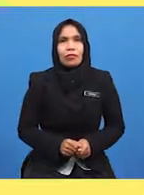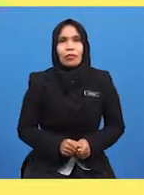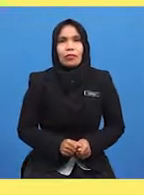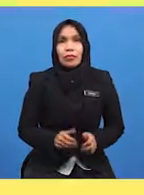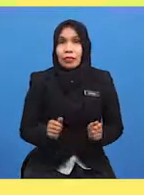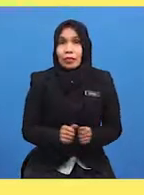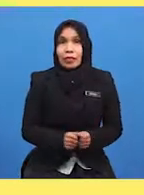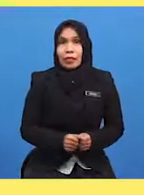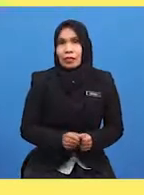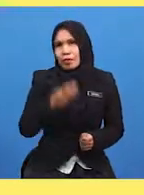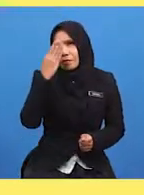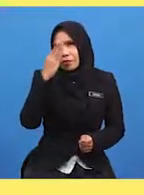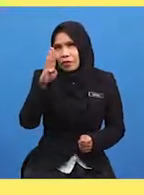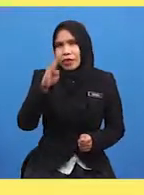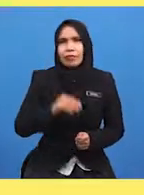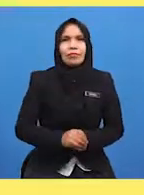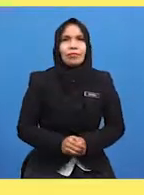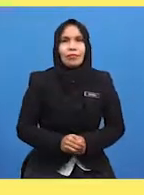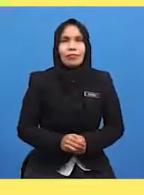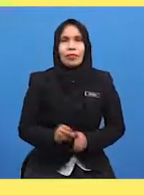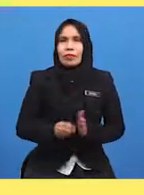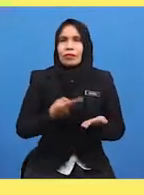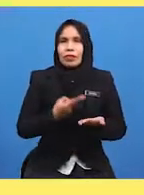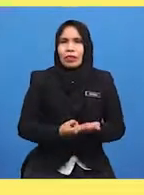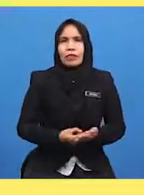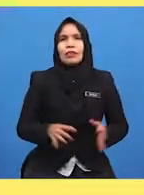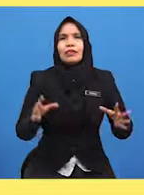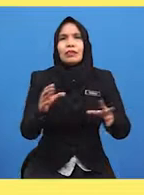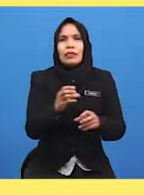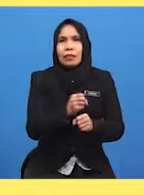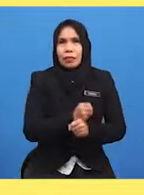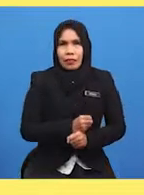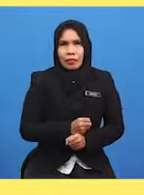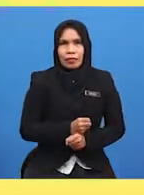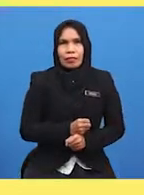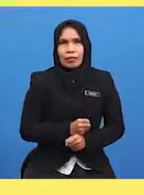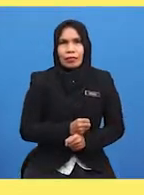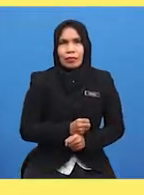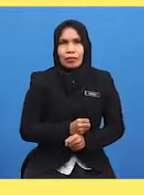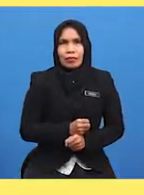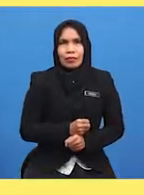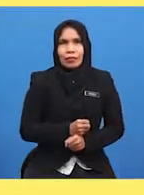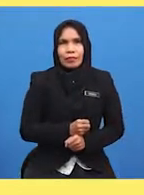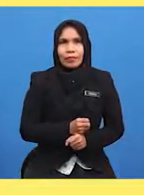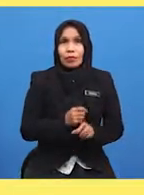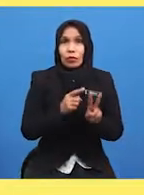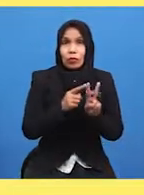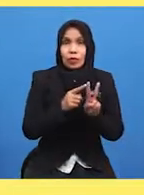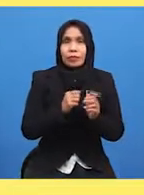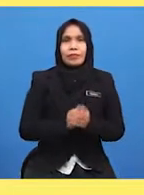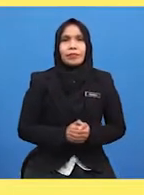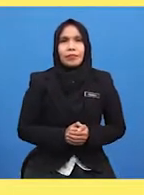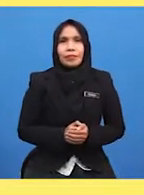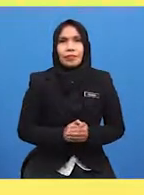kesempatan atas sesuatu perkara sehingga dapat mencapai tujuan yang dikehendaki simpul kedua